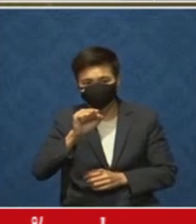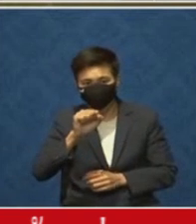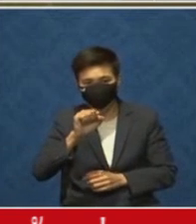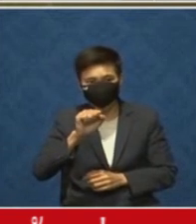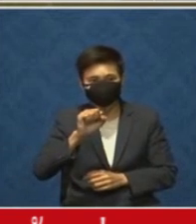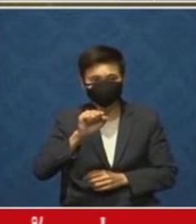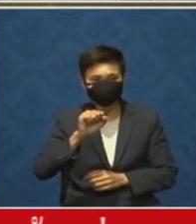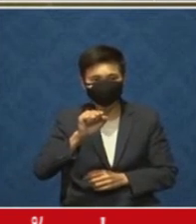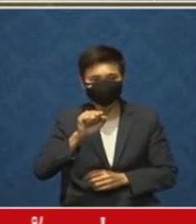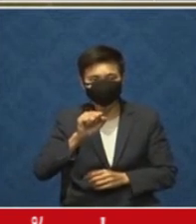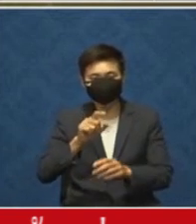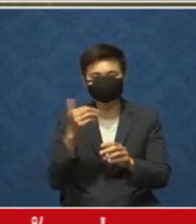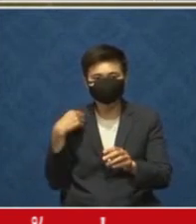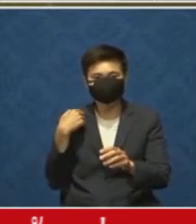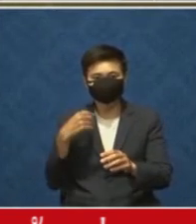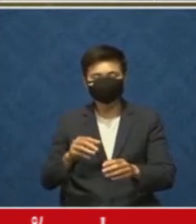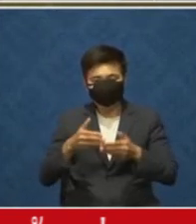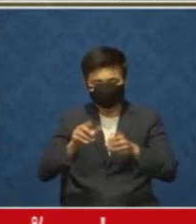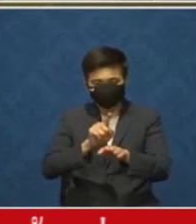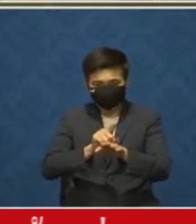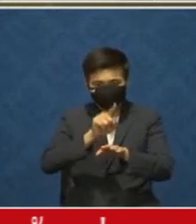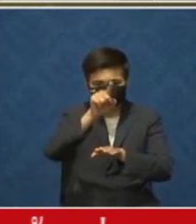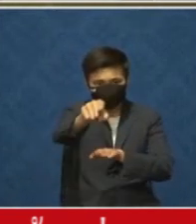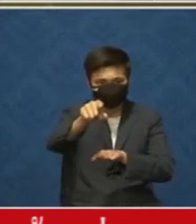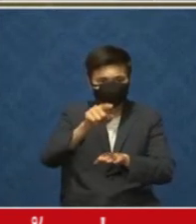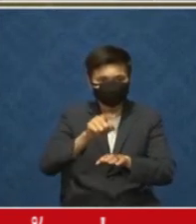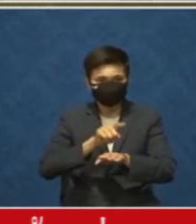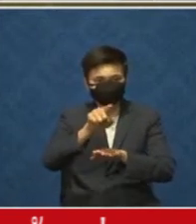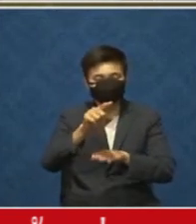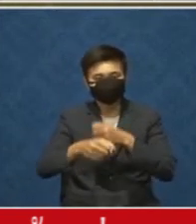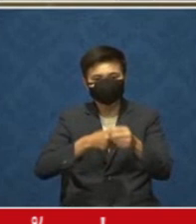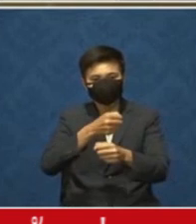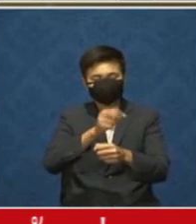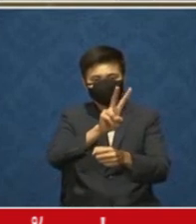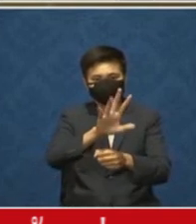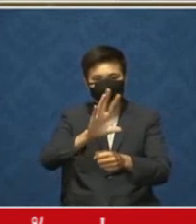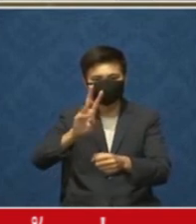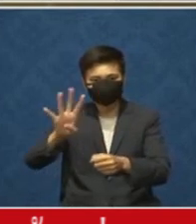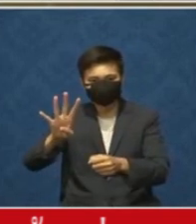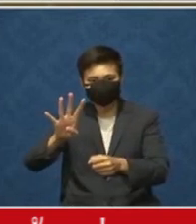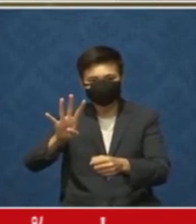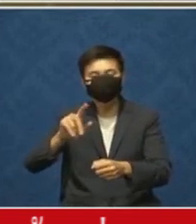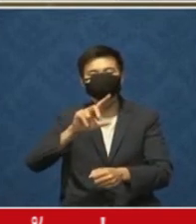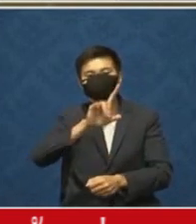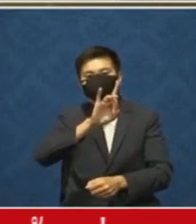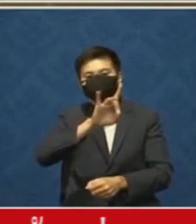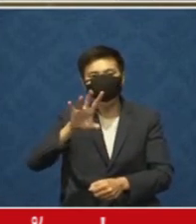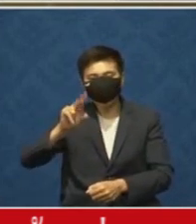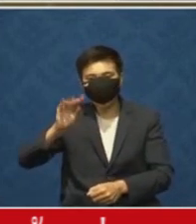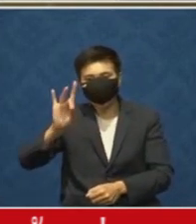และคลังอาวุธปล่อยนาวิถีปี2564ถึง2565งบประมาณอีก138ล้านบ